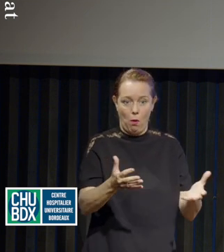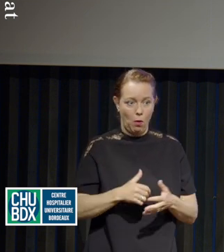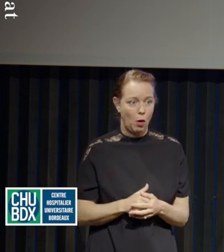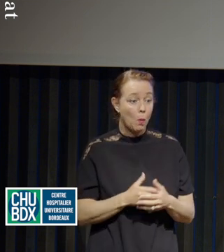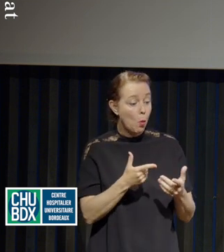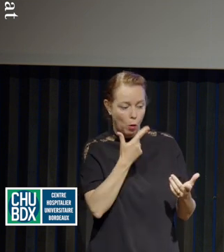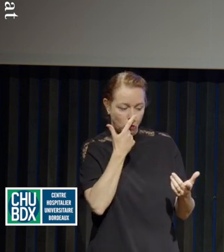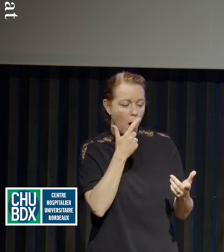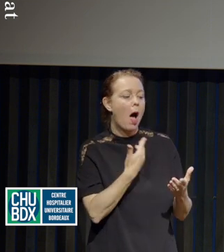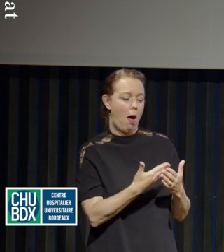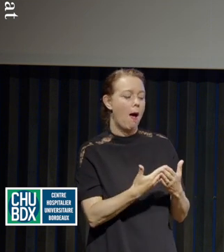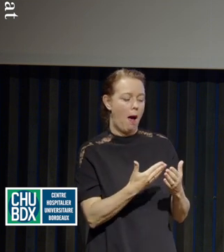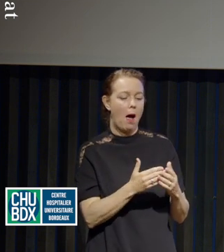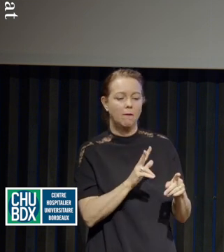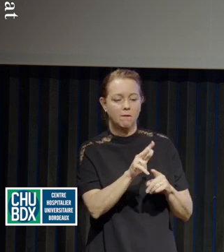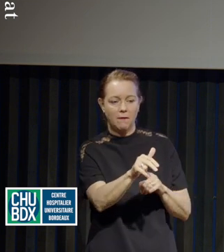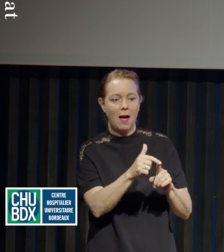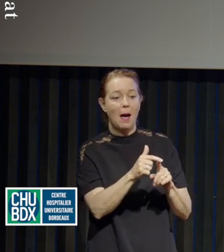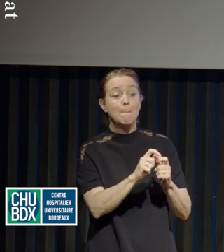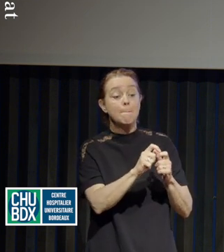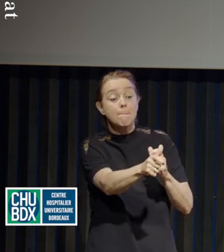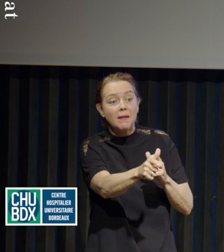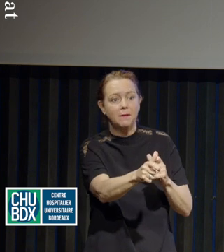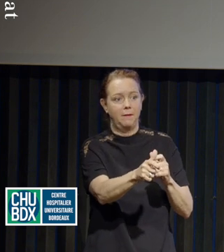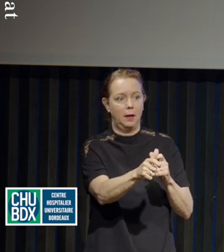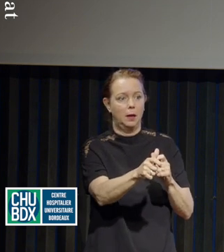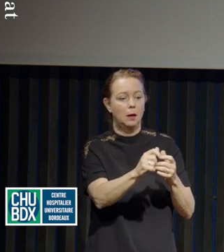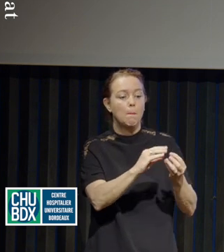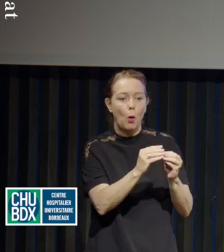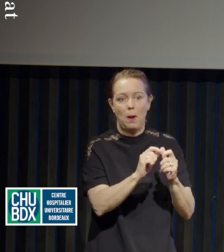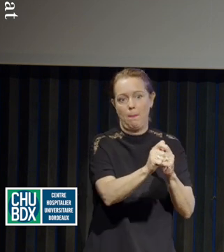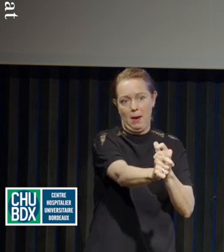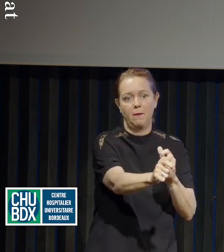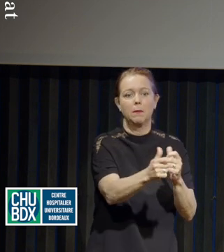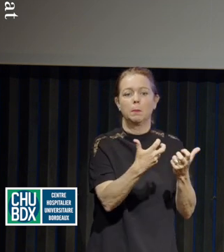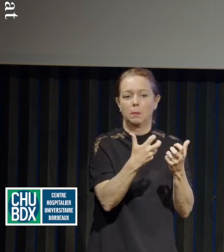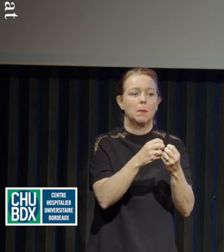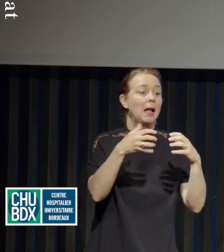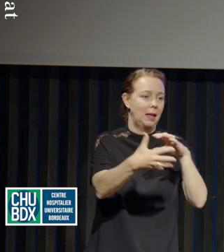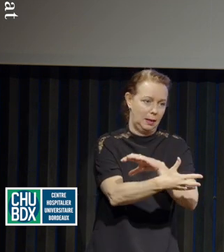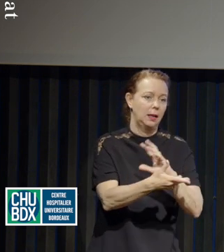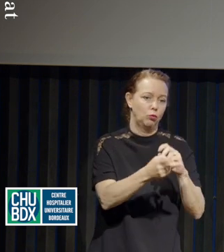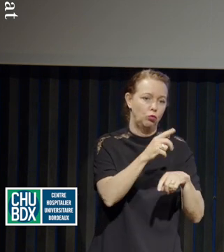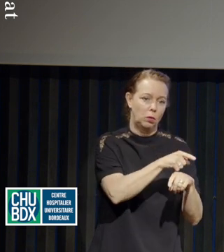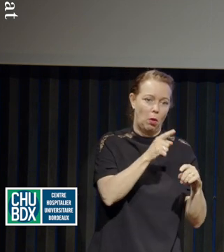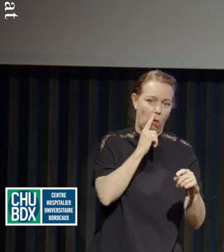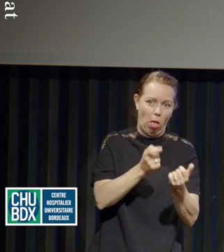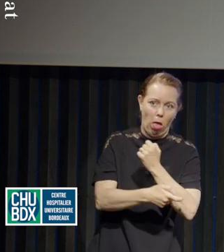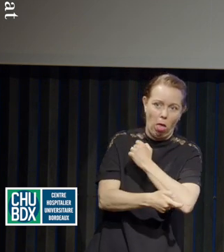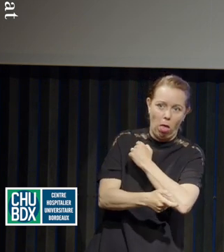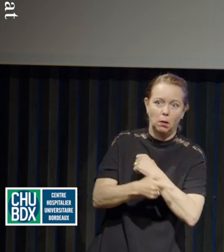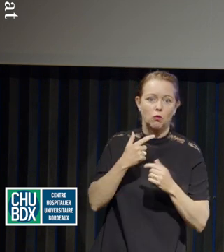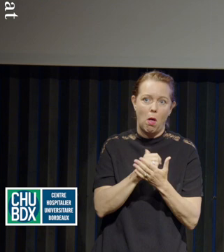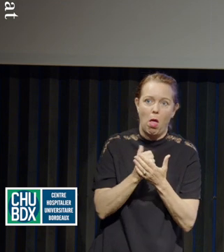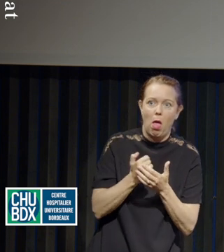de prédire la survenue d'une utilisation problématique d'Internet et plus particulièrement de jeux vidéo,